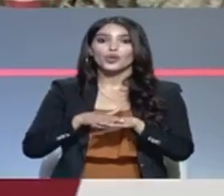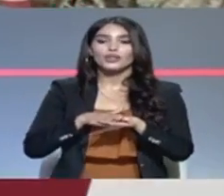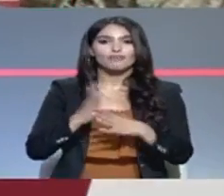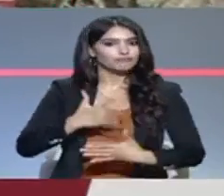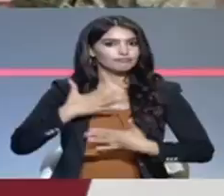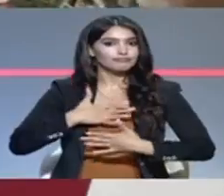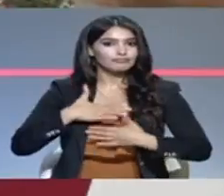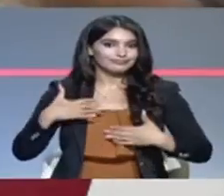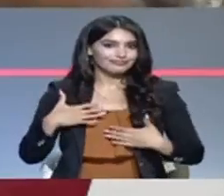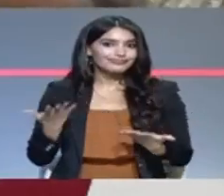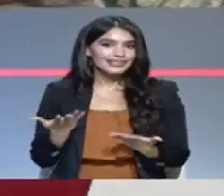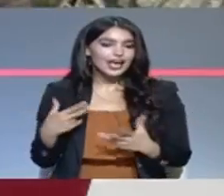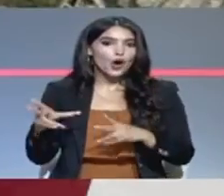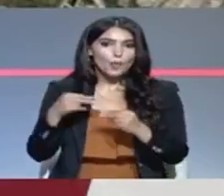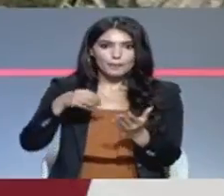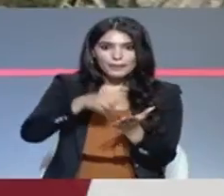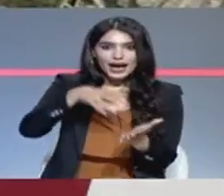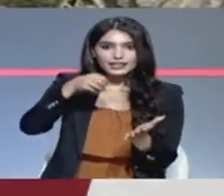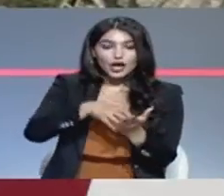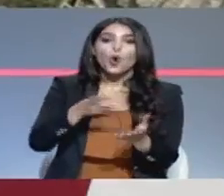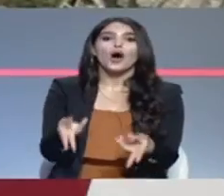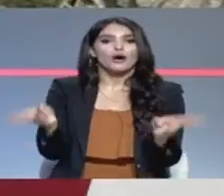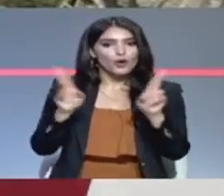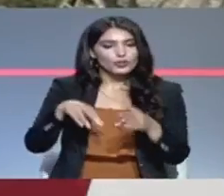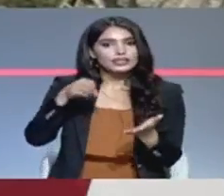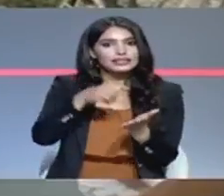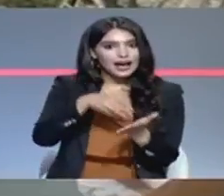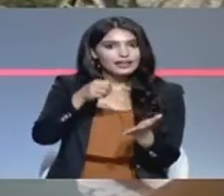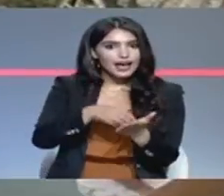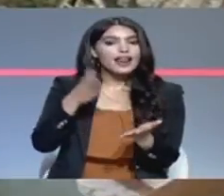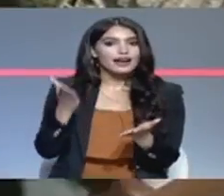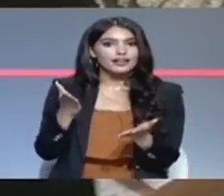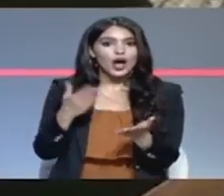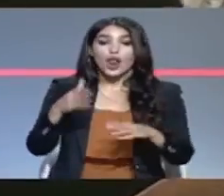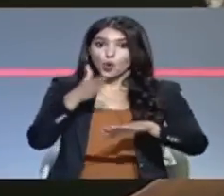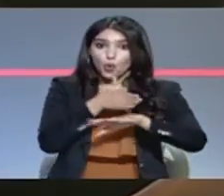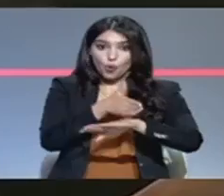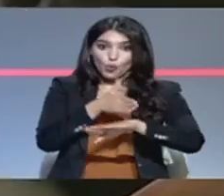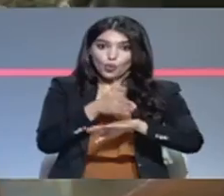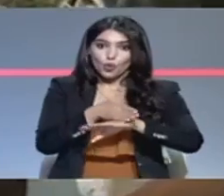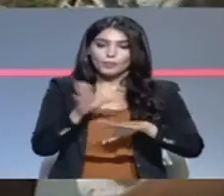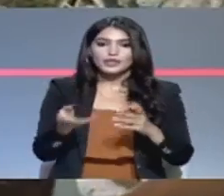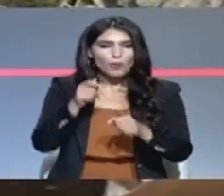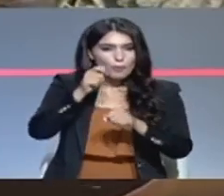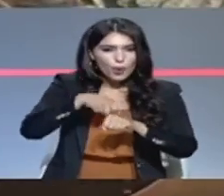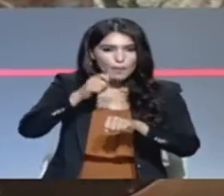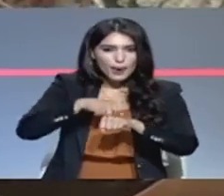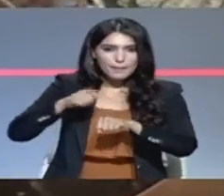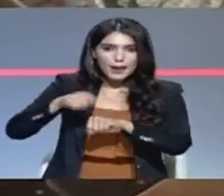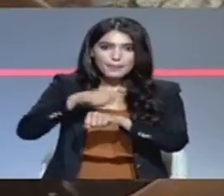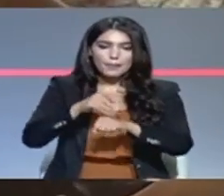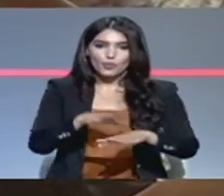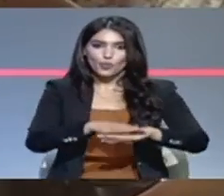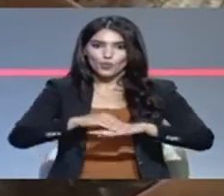الفرح وكلكيتها، ومن بعد كي عاودت كلكيتها على اللوح، ومن بعد بديت في الحفر، ومن بعد كي عملنا